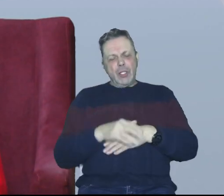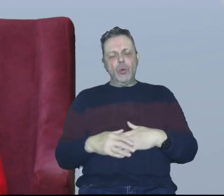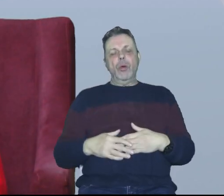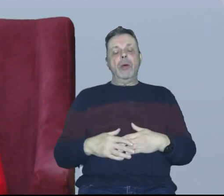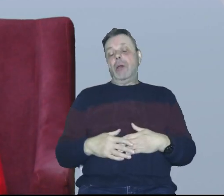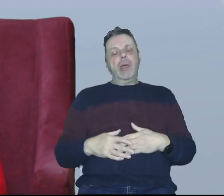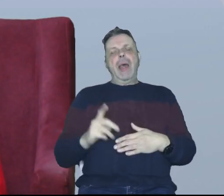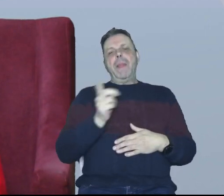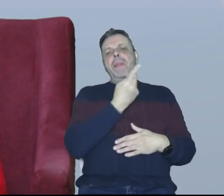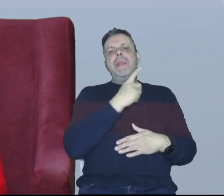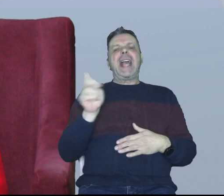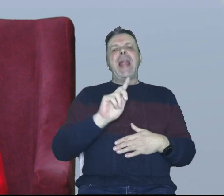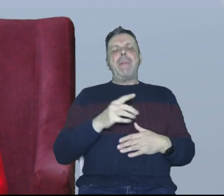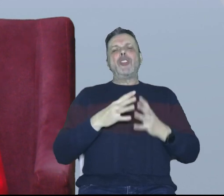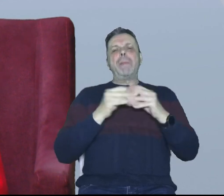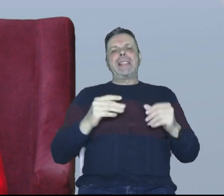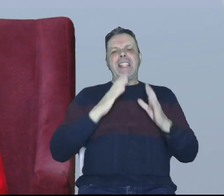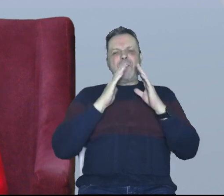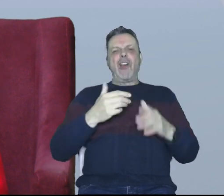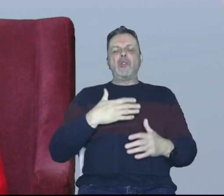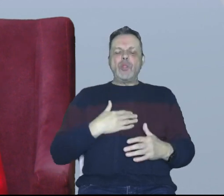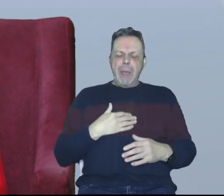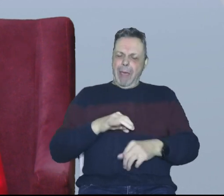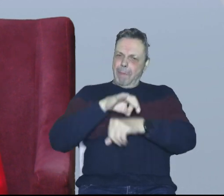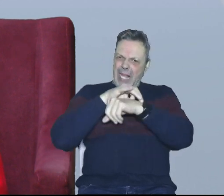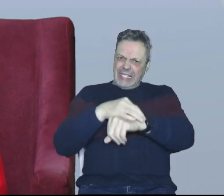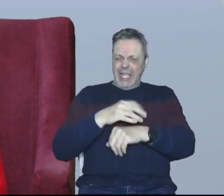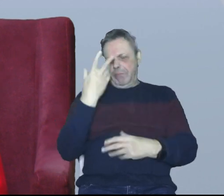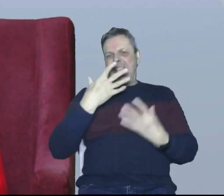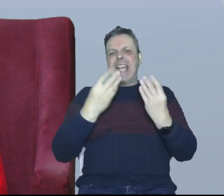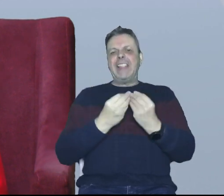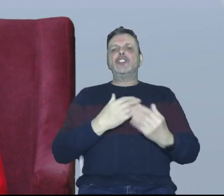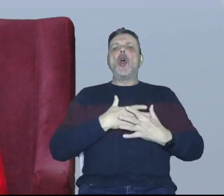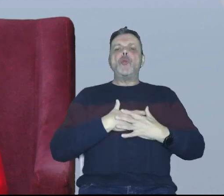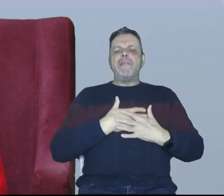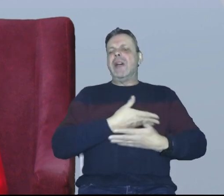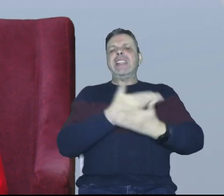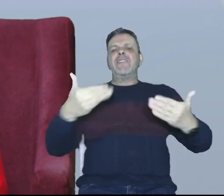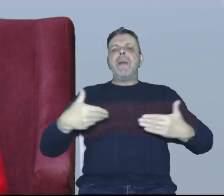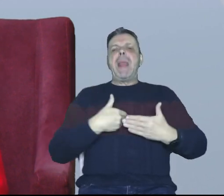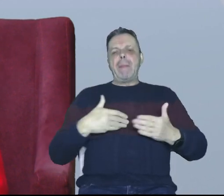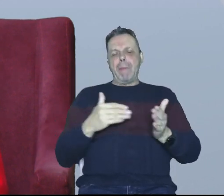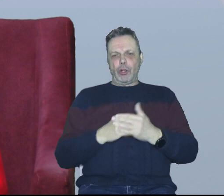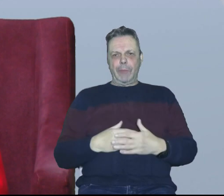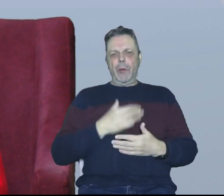nas. I kao što je rekla gospođa, nikad nemojte prestati vjerovati u sebe i popratite ih, jer zajedništvo i ljubav nam je